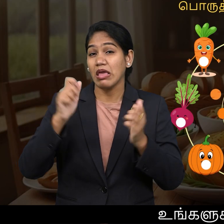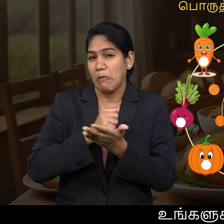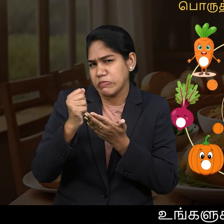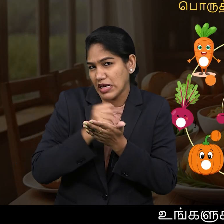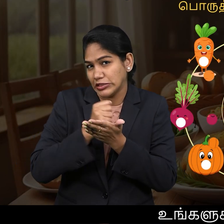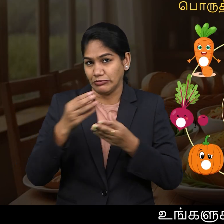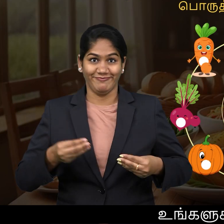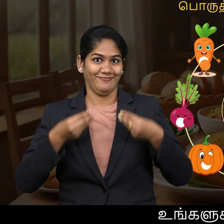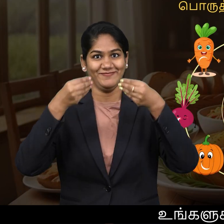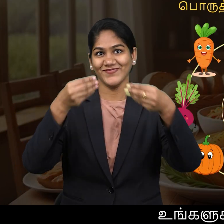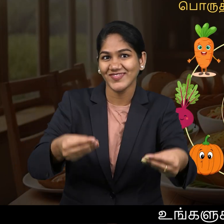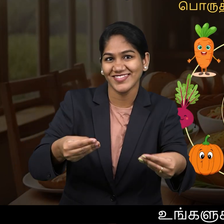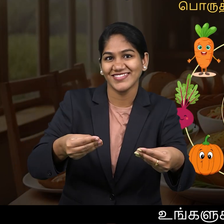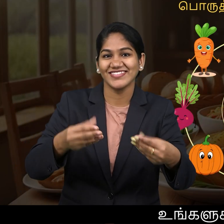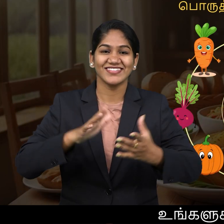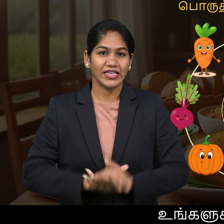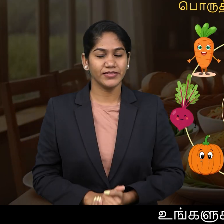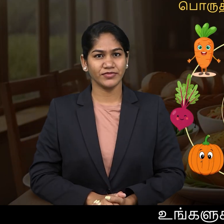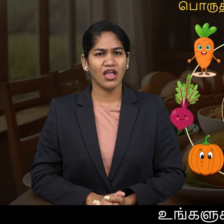உங்களுக்கான செயல்பாடு.